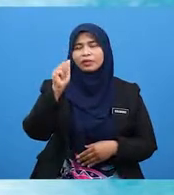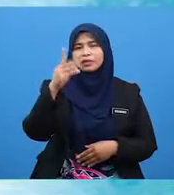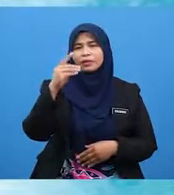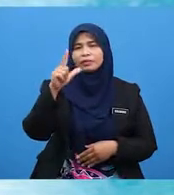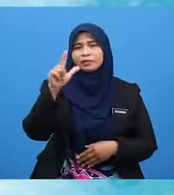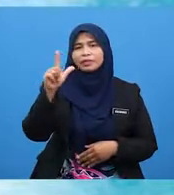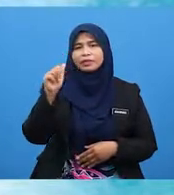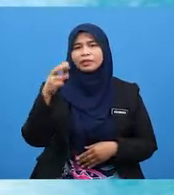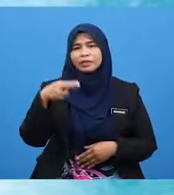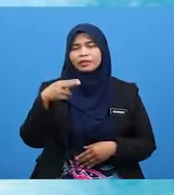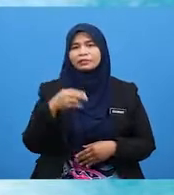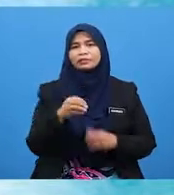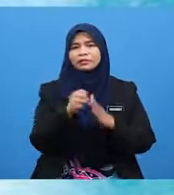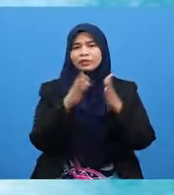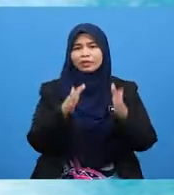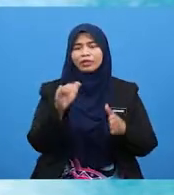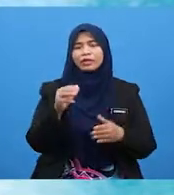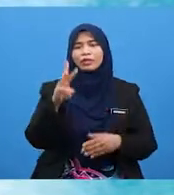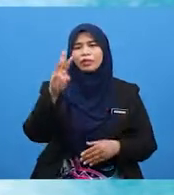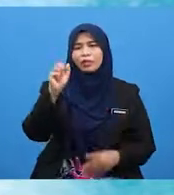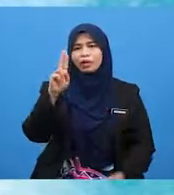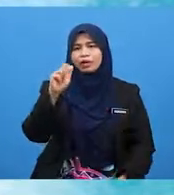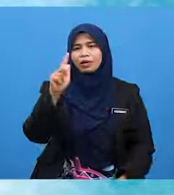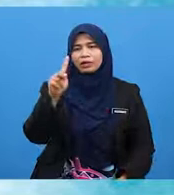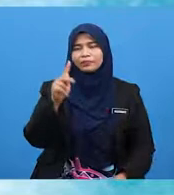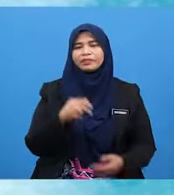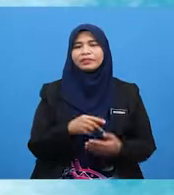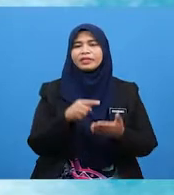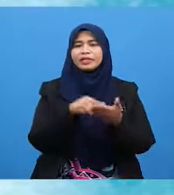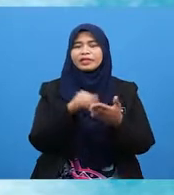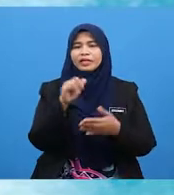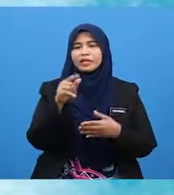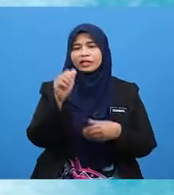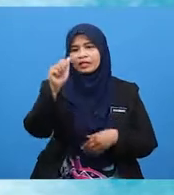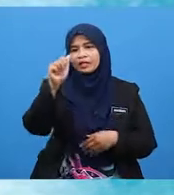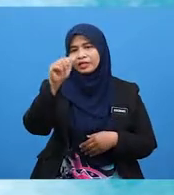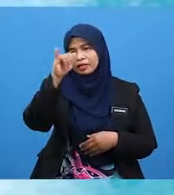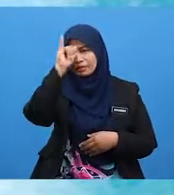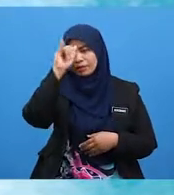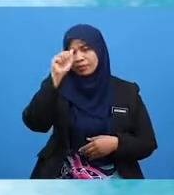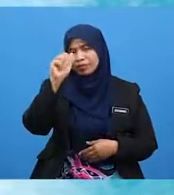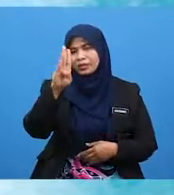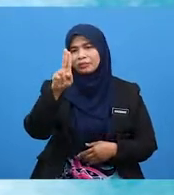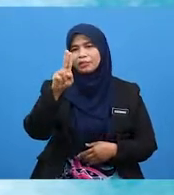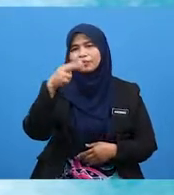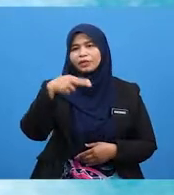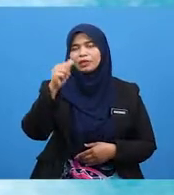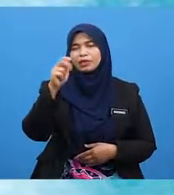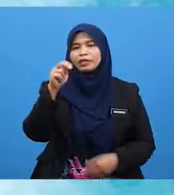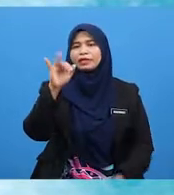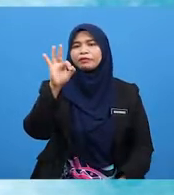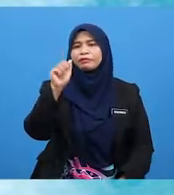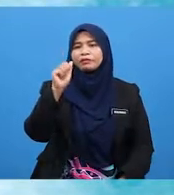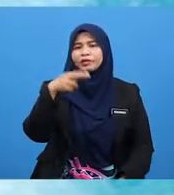di atas merujuk kepada A. Imam Abu Hanifah rahimahullah, B.